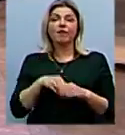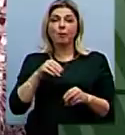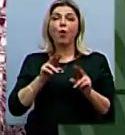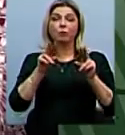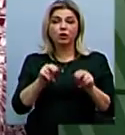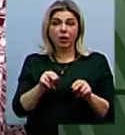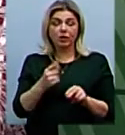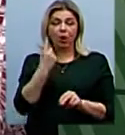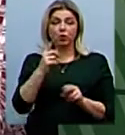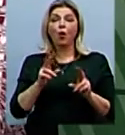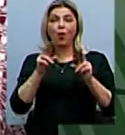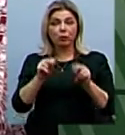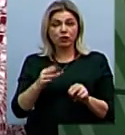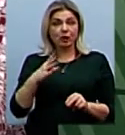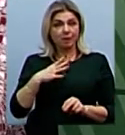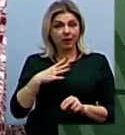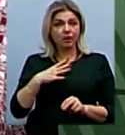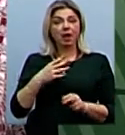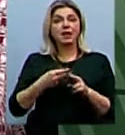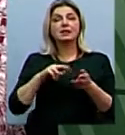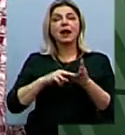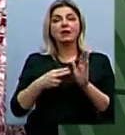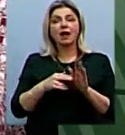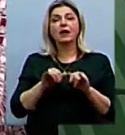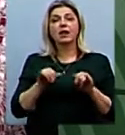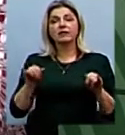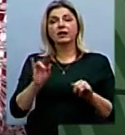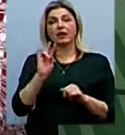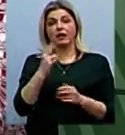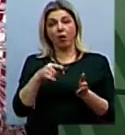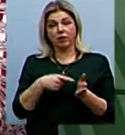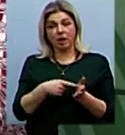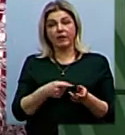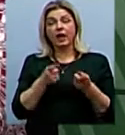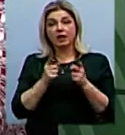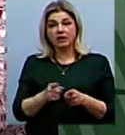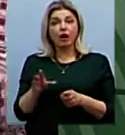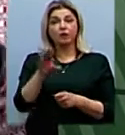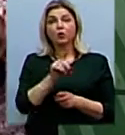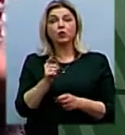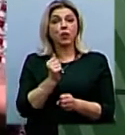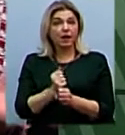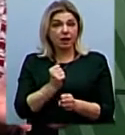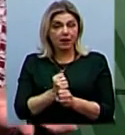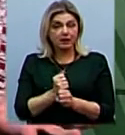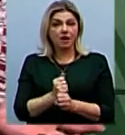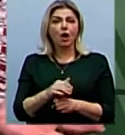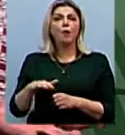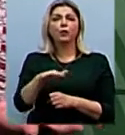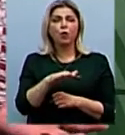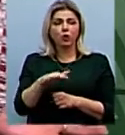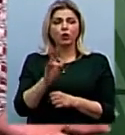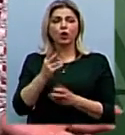из обещаний было это стратегия развития города Николаева. Но на самом деле все, что делается там, площадь к